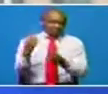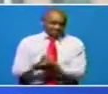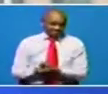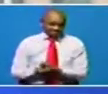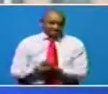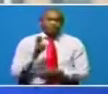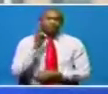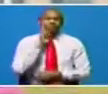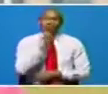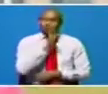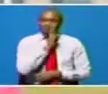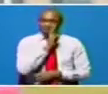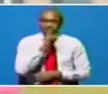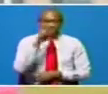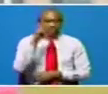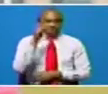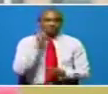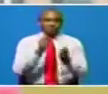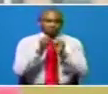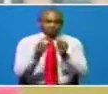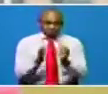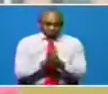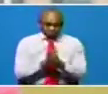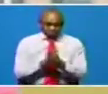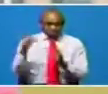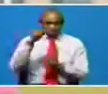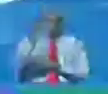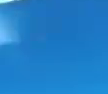Robinson Okenye, KTN Michezo, Gulu, Uganda. Brooks.